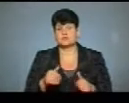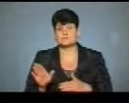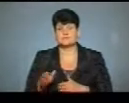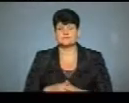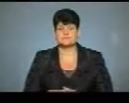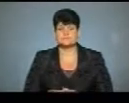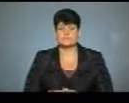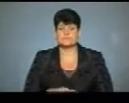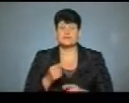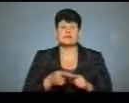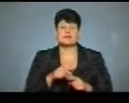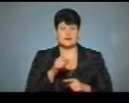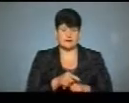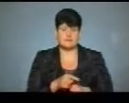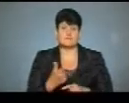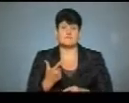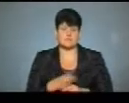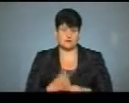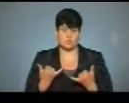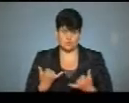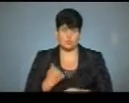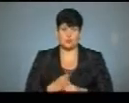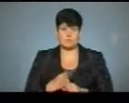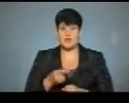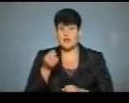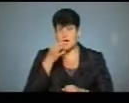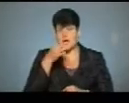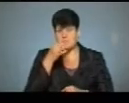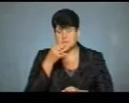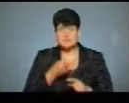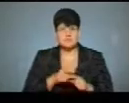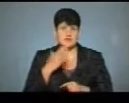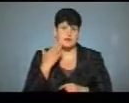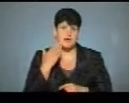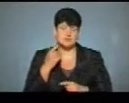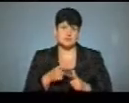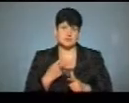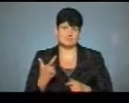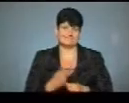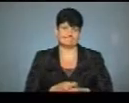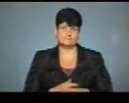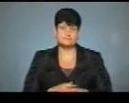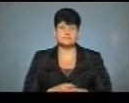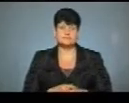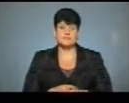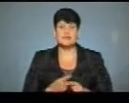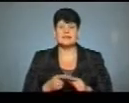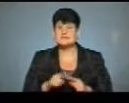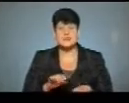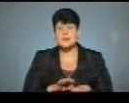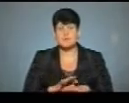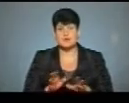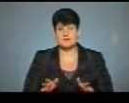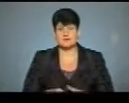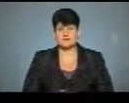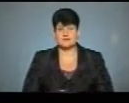Така вакцинація, як я сьогодні робила капельками, це набагато легше, ніж спрісом. Тому що це не болить так.